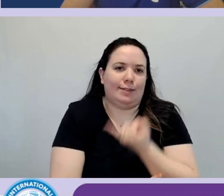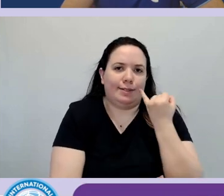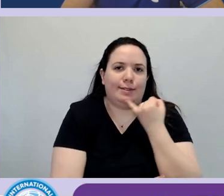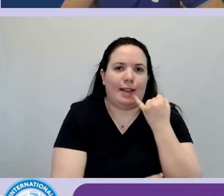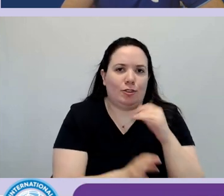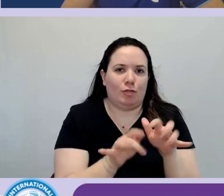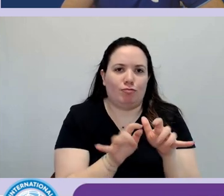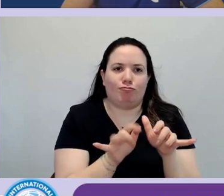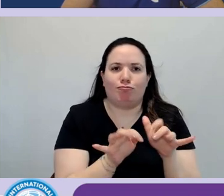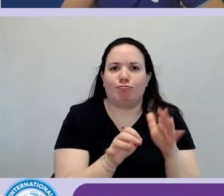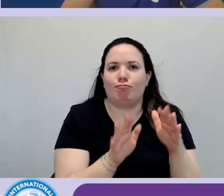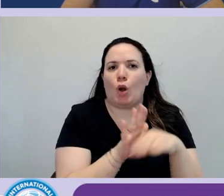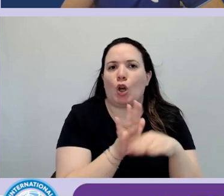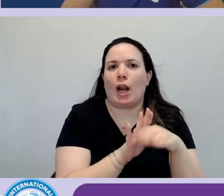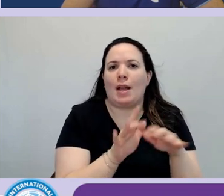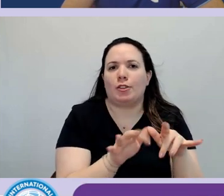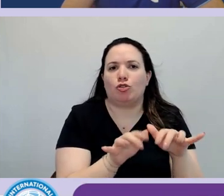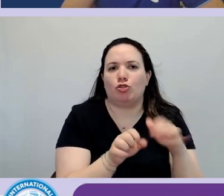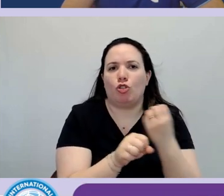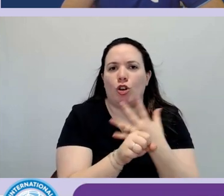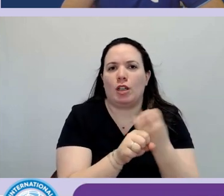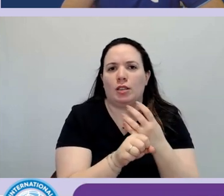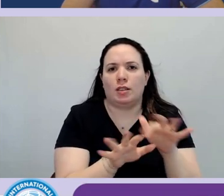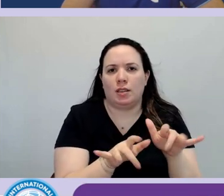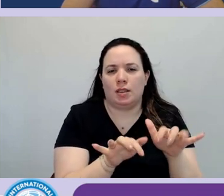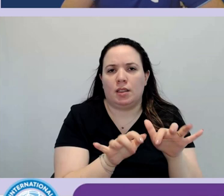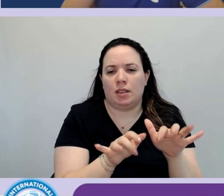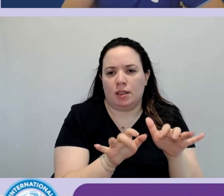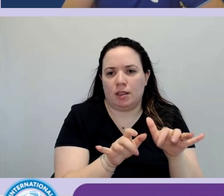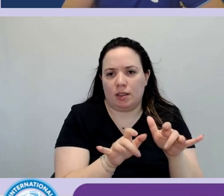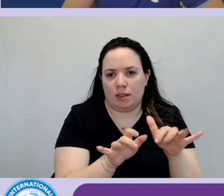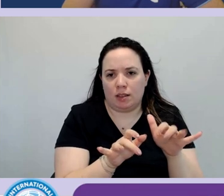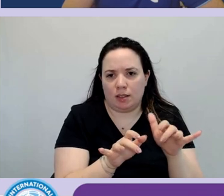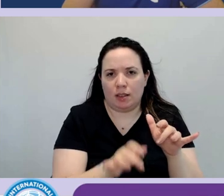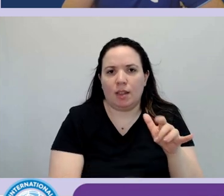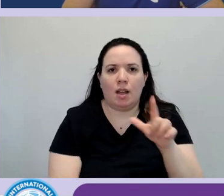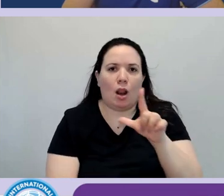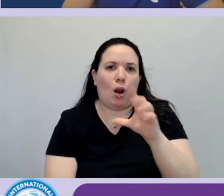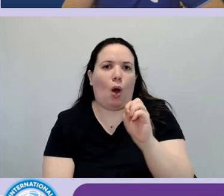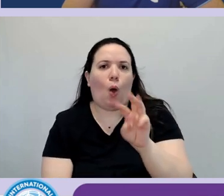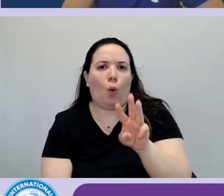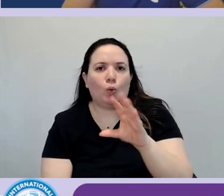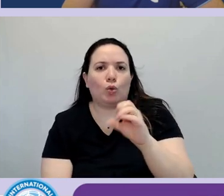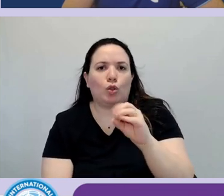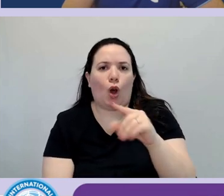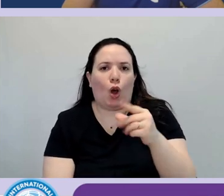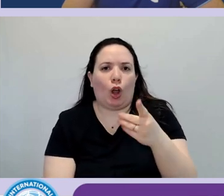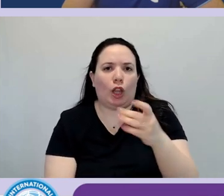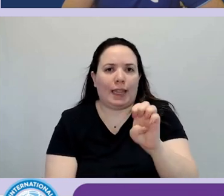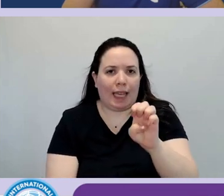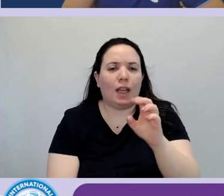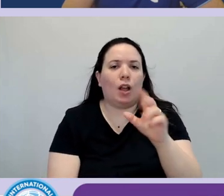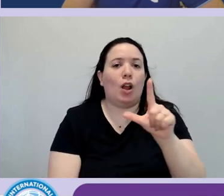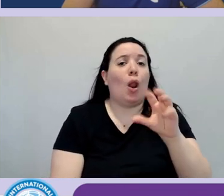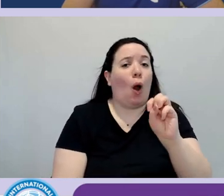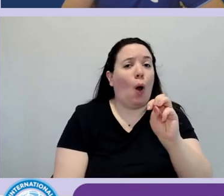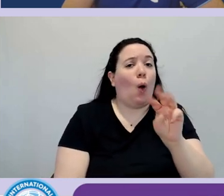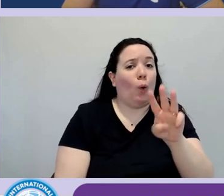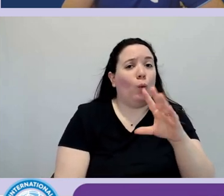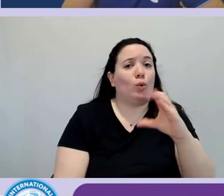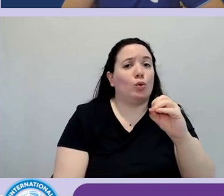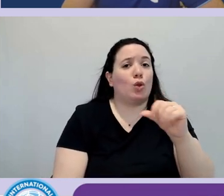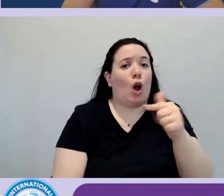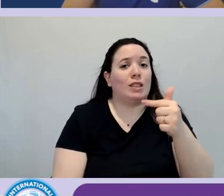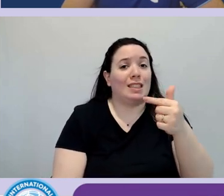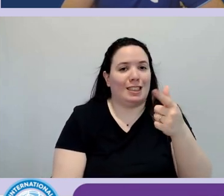di fare cose con non solo Low code ma spesso è low cost e però è